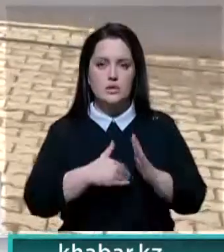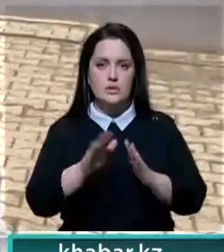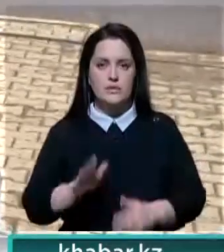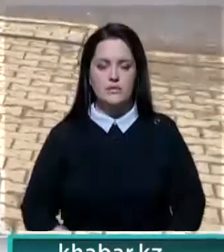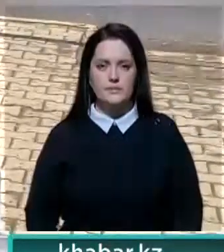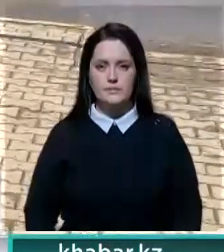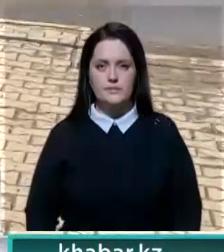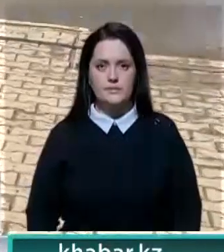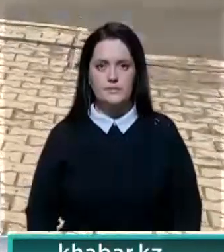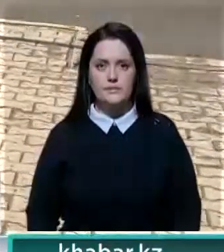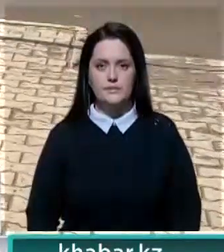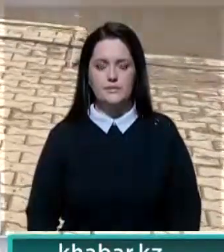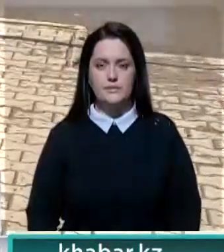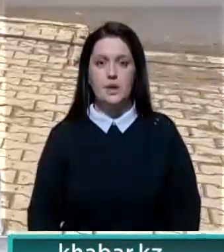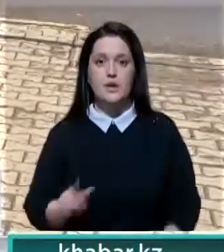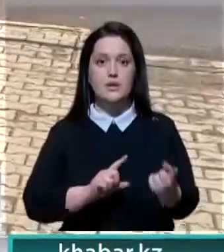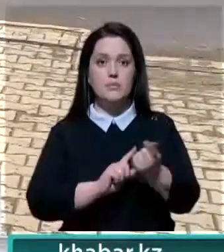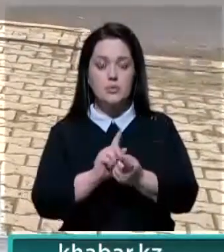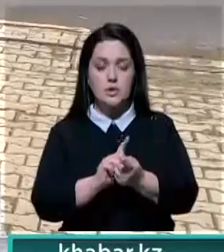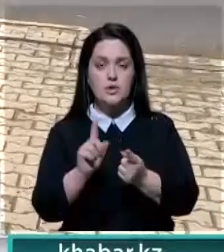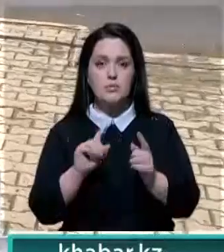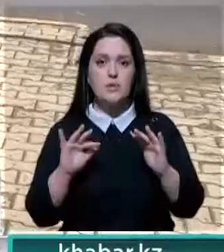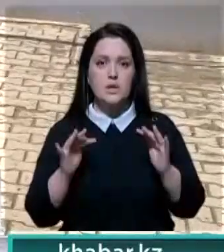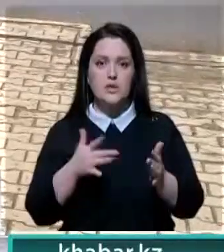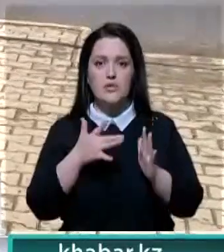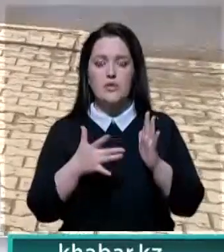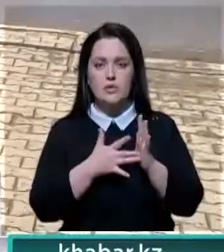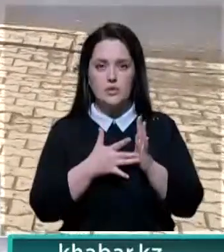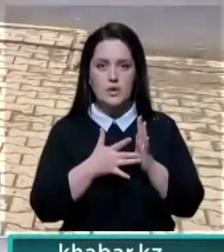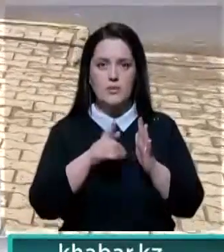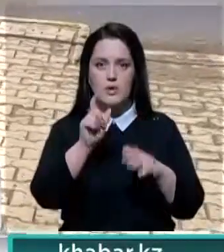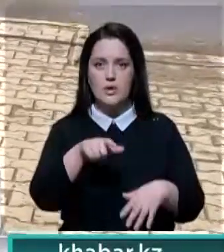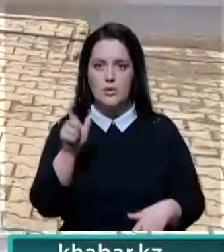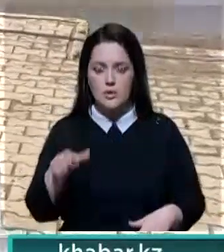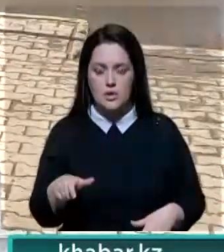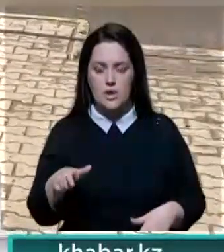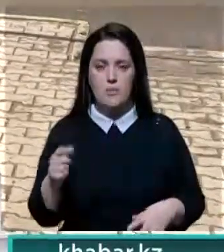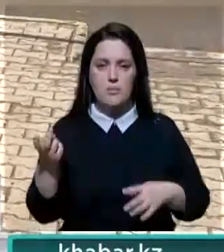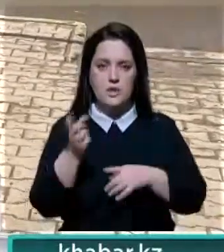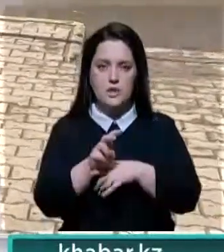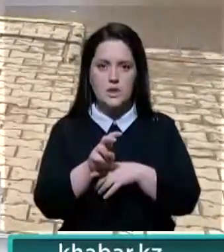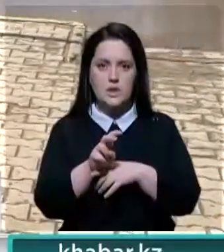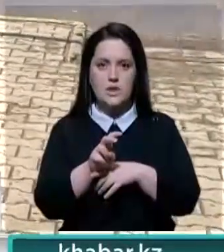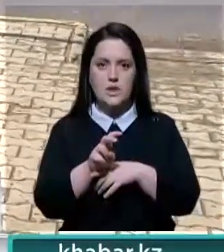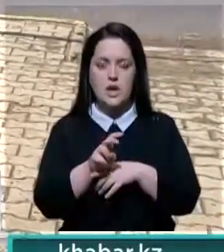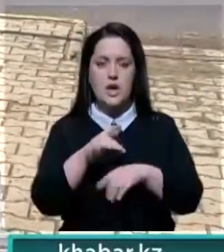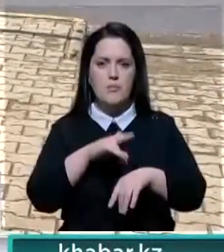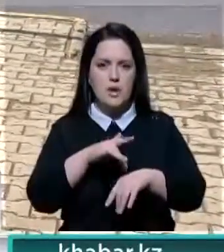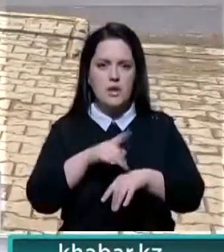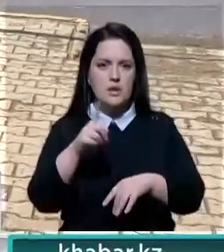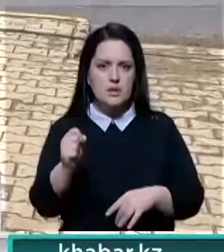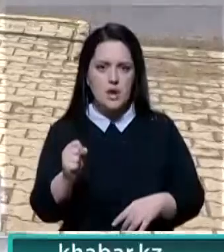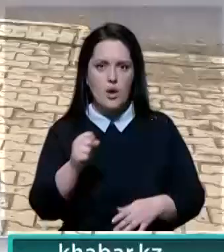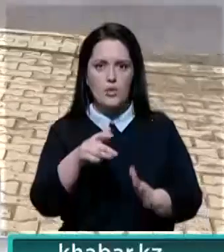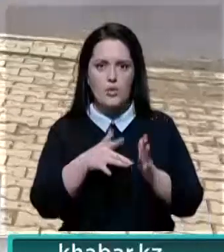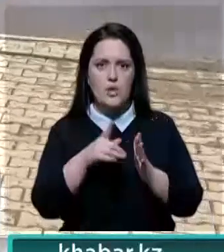Хотим изменения, чтобы какие-то произошли в городе, чтобы люди, которые пришли, они болели за город, за